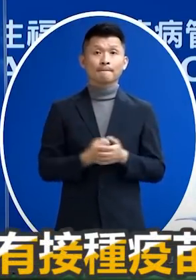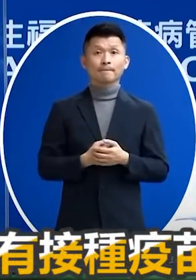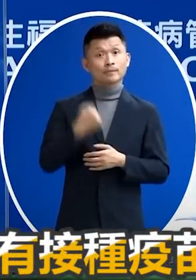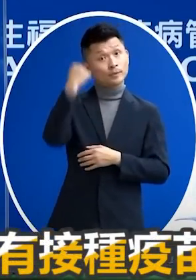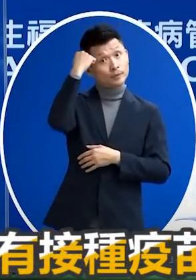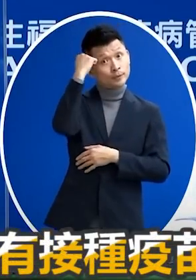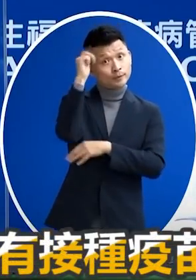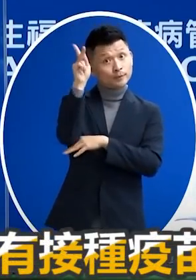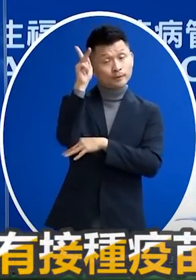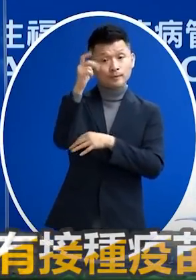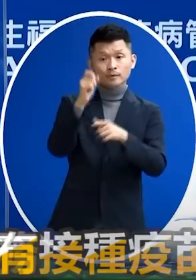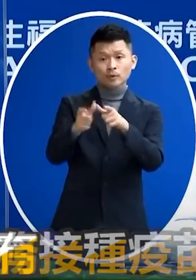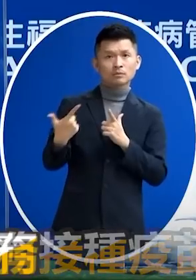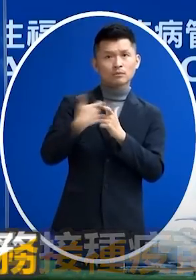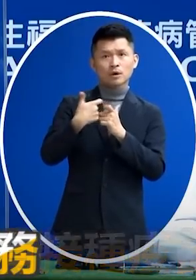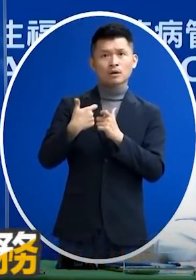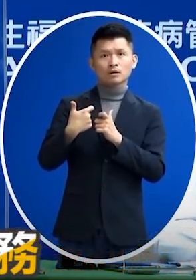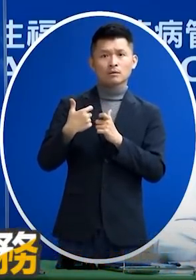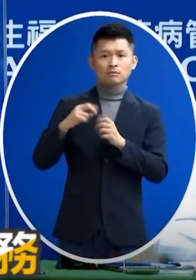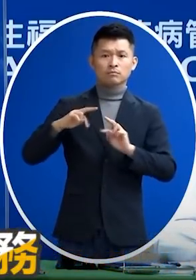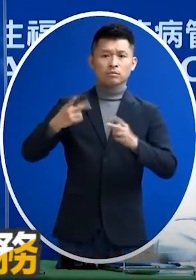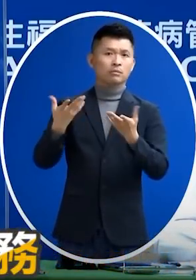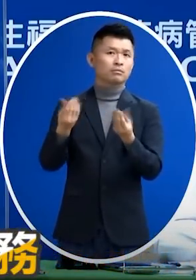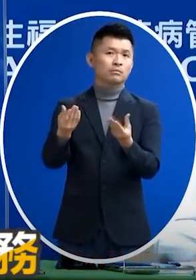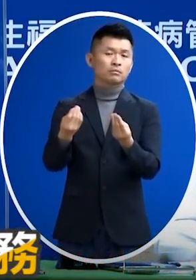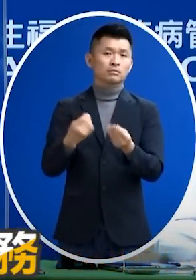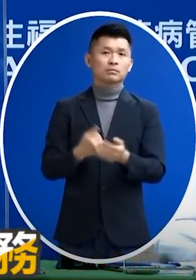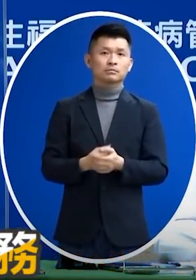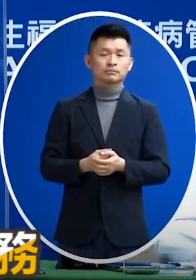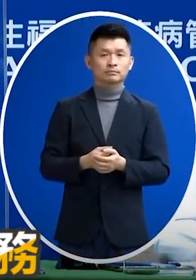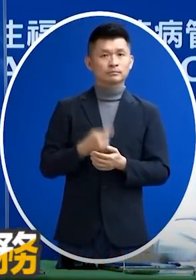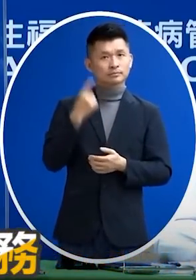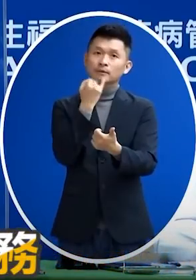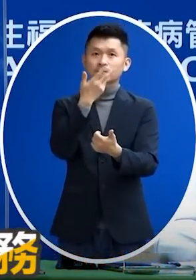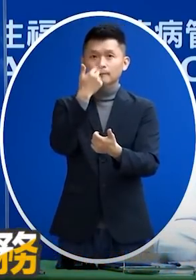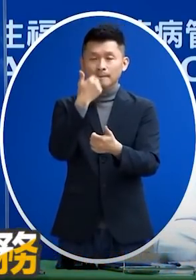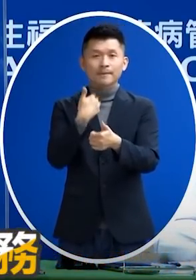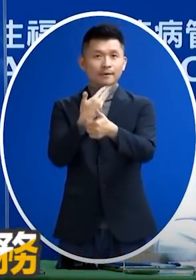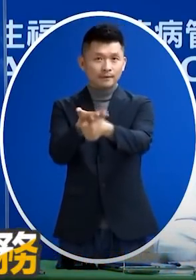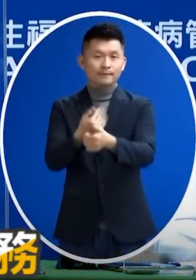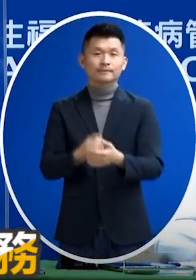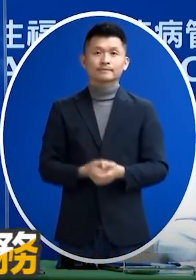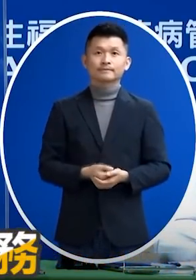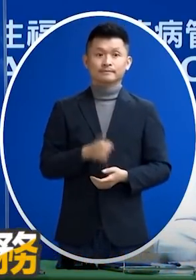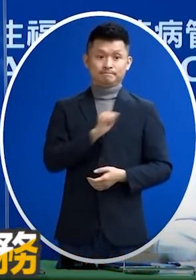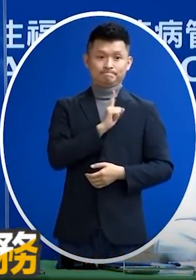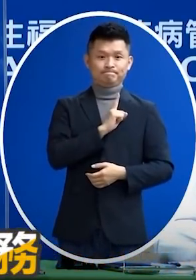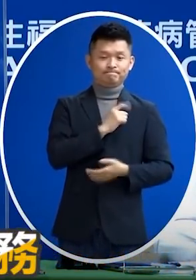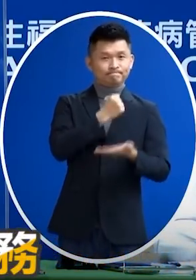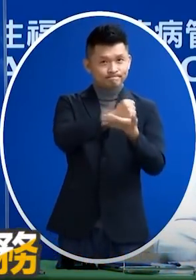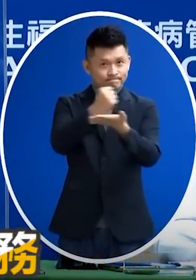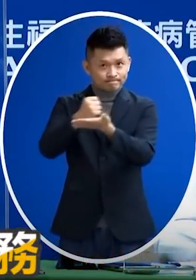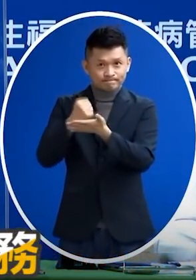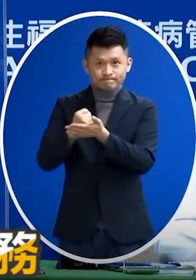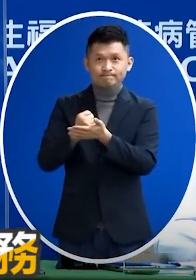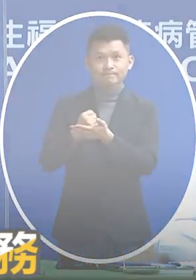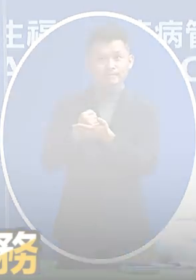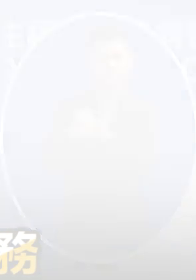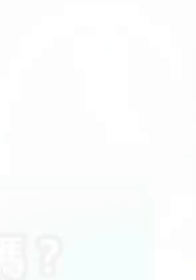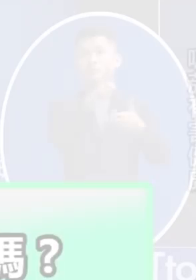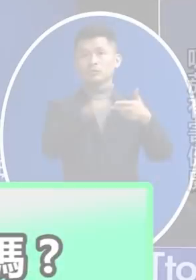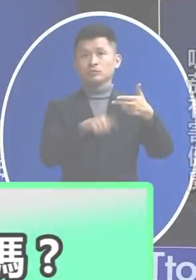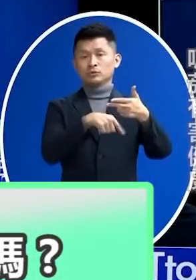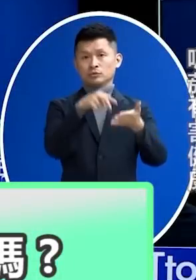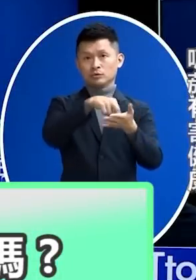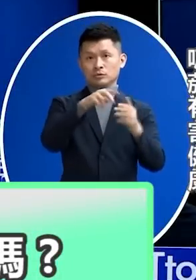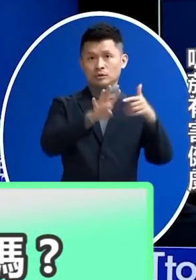一定要配合来改。站在一个对国人最佳的一个服务，能够运作的顺畅，那我们是最欢迎